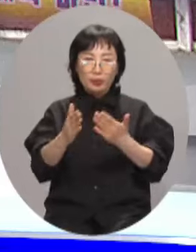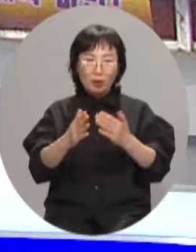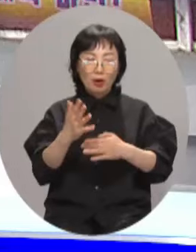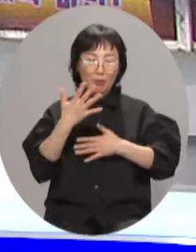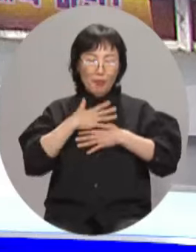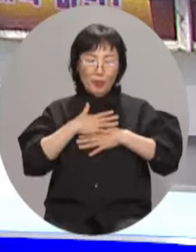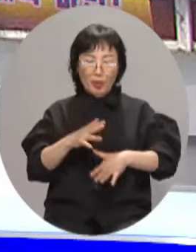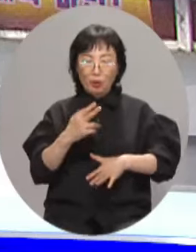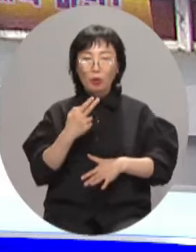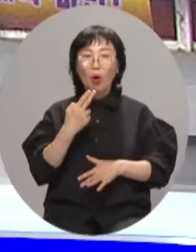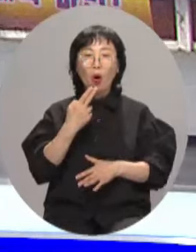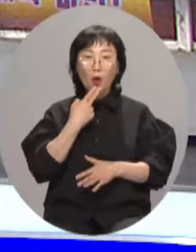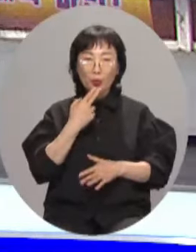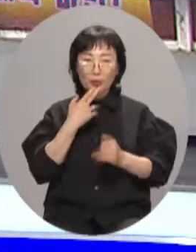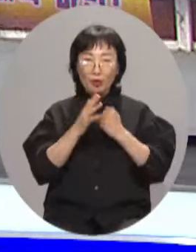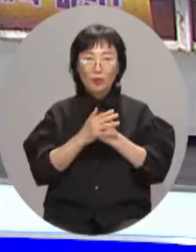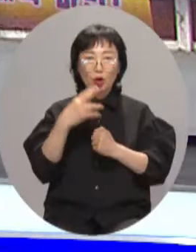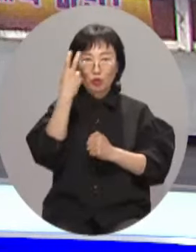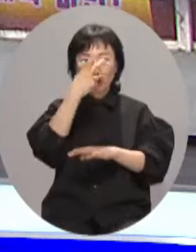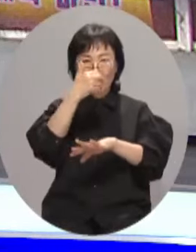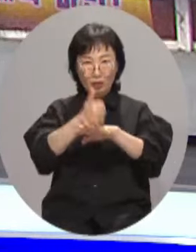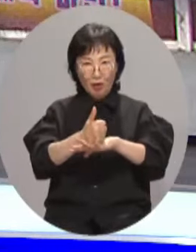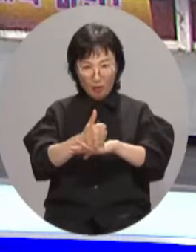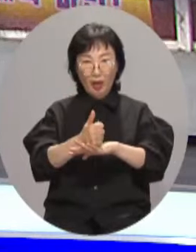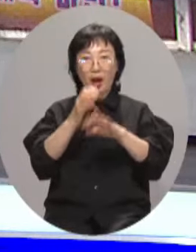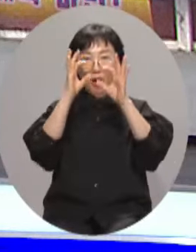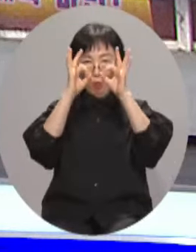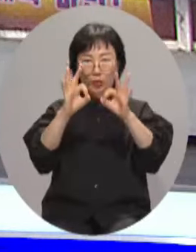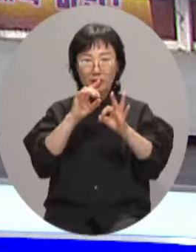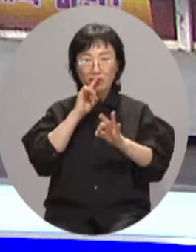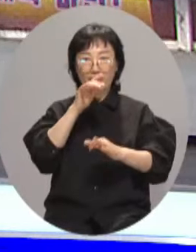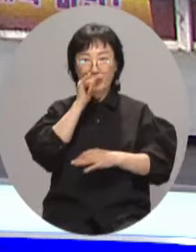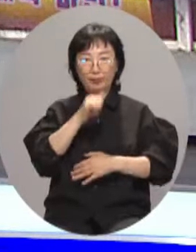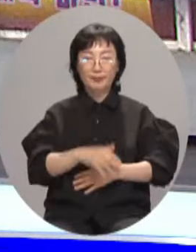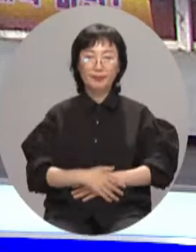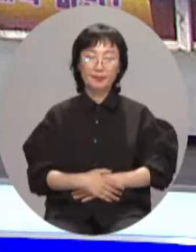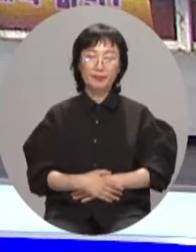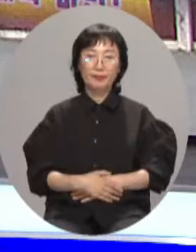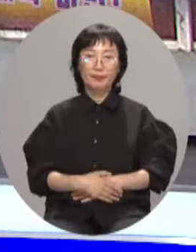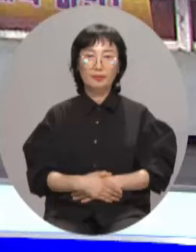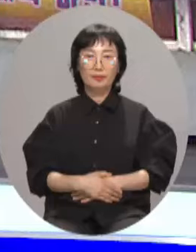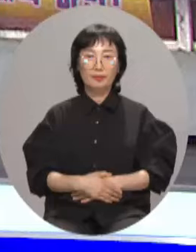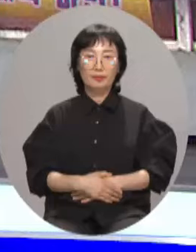없다며 일단 수사 결과를 지켜보자는 입장입니다. 전재용 기자입니다.